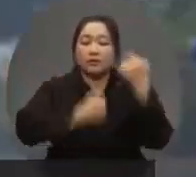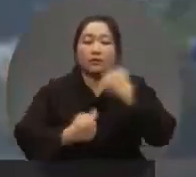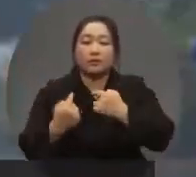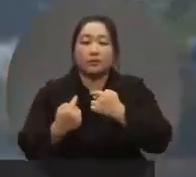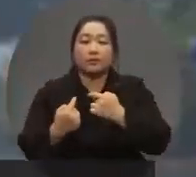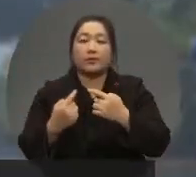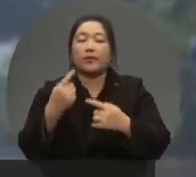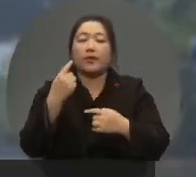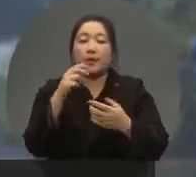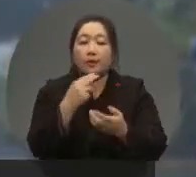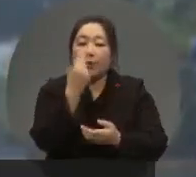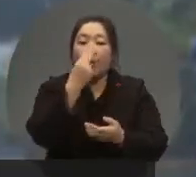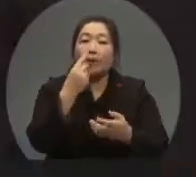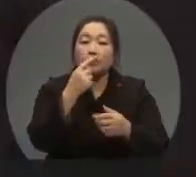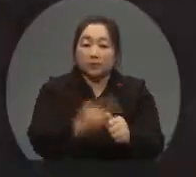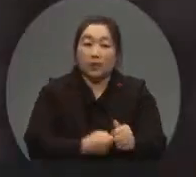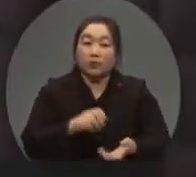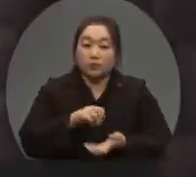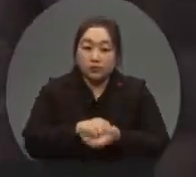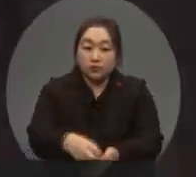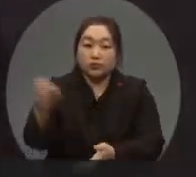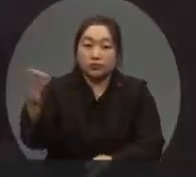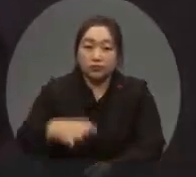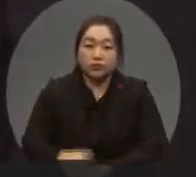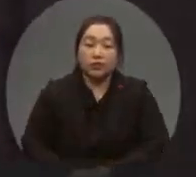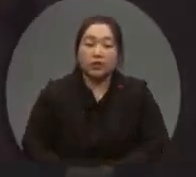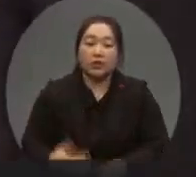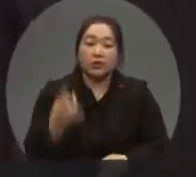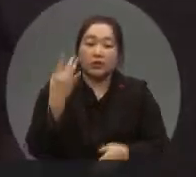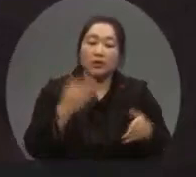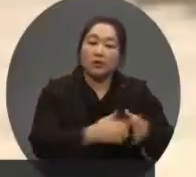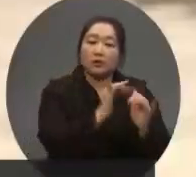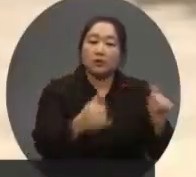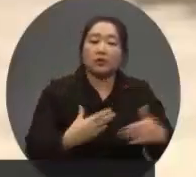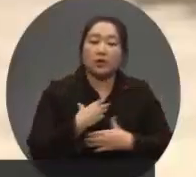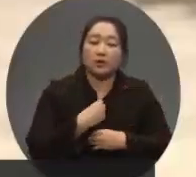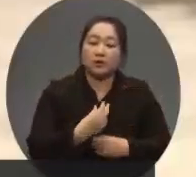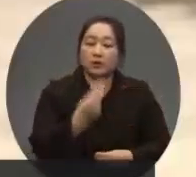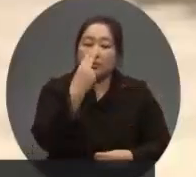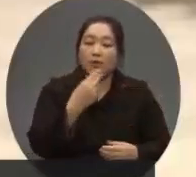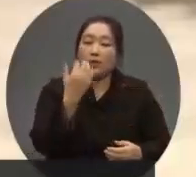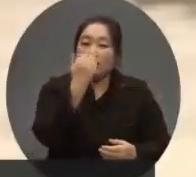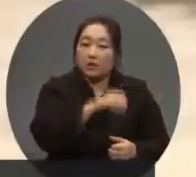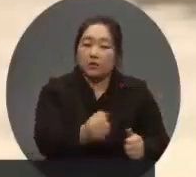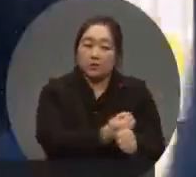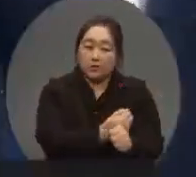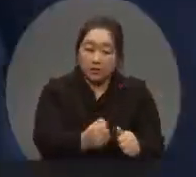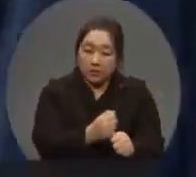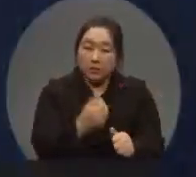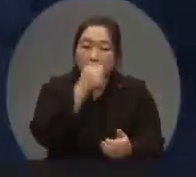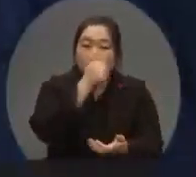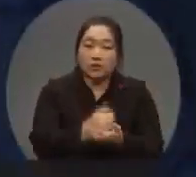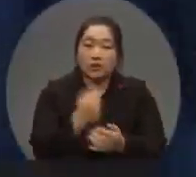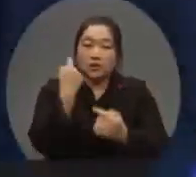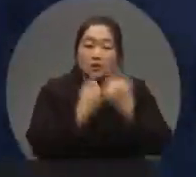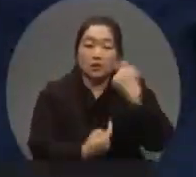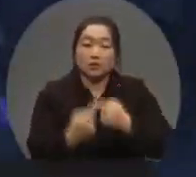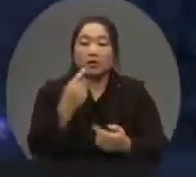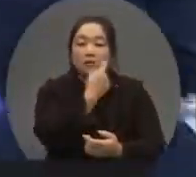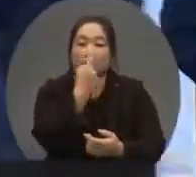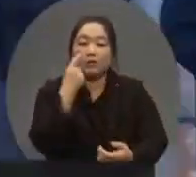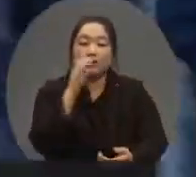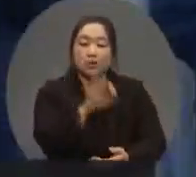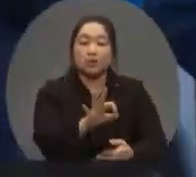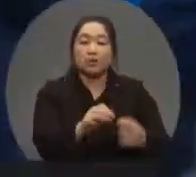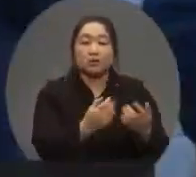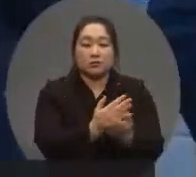자동으로 무료 가입되며 기존 도민 안전 보험에는 성폭력 범죄 상해보상금 사회재난 사망보장 등